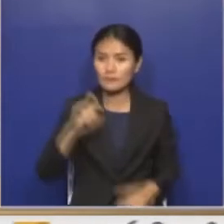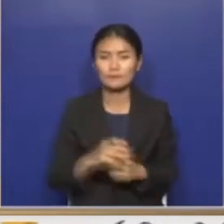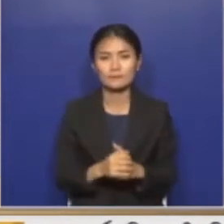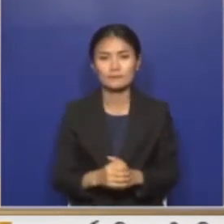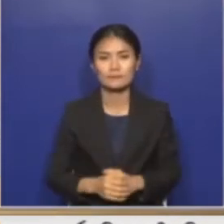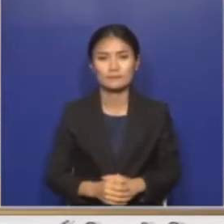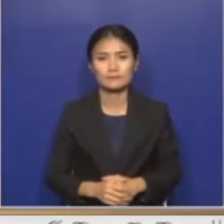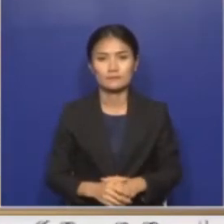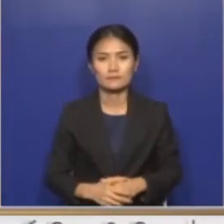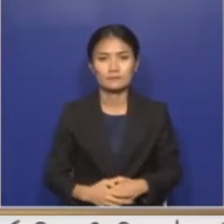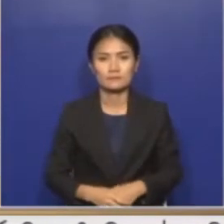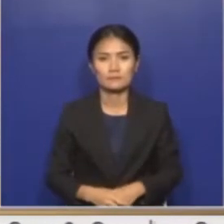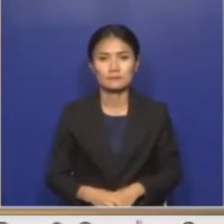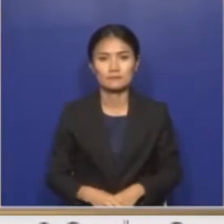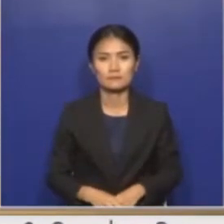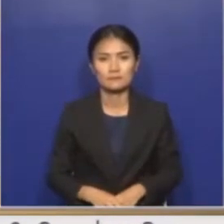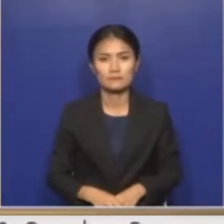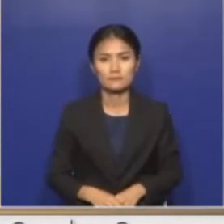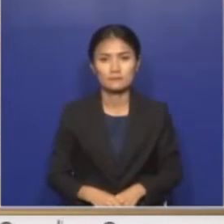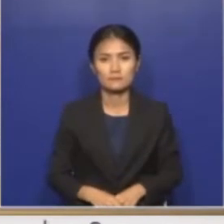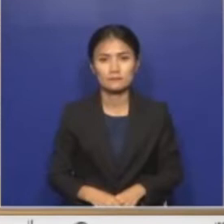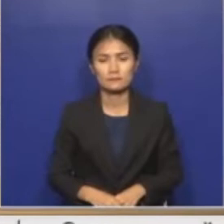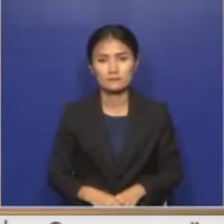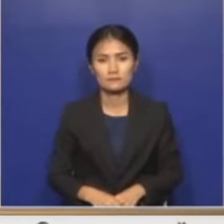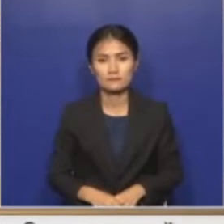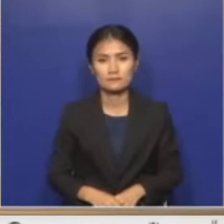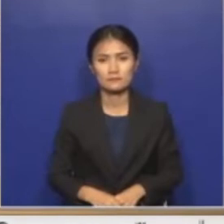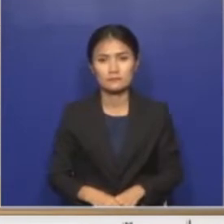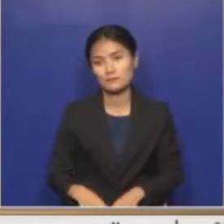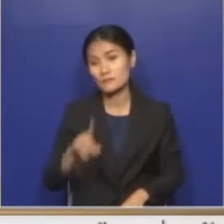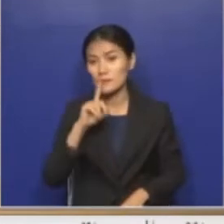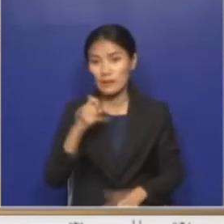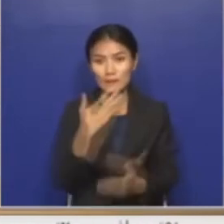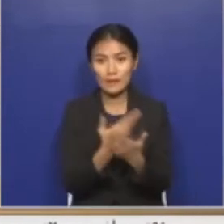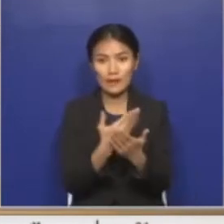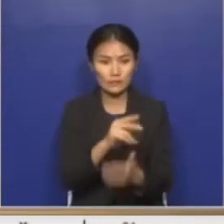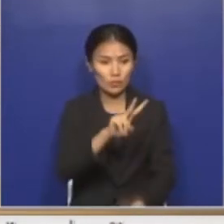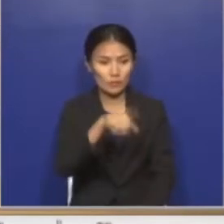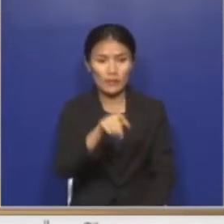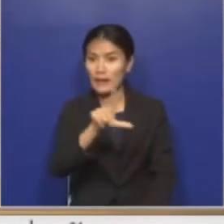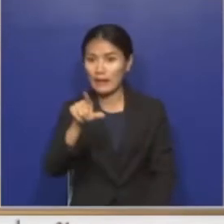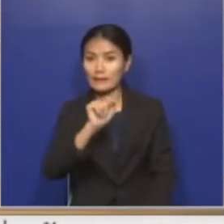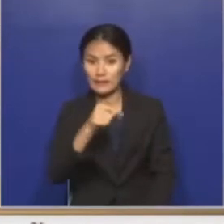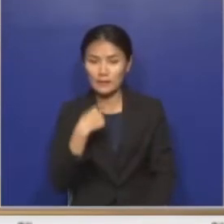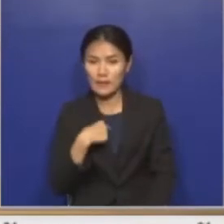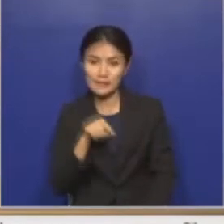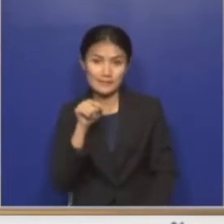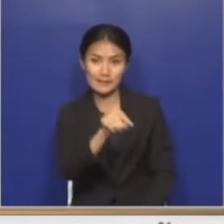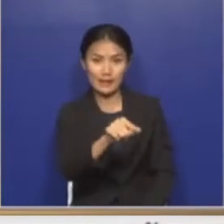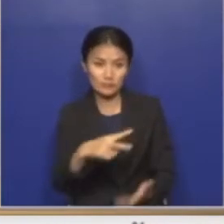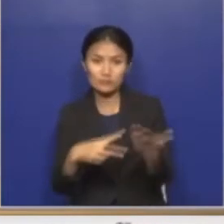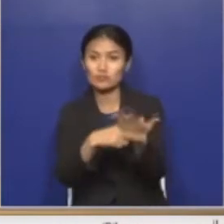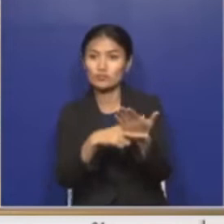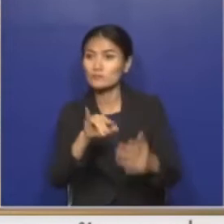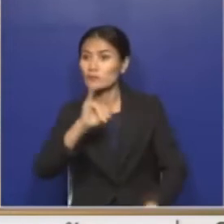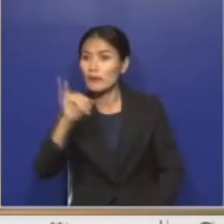เนี่ยก็จะตามเงินก้อนนี้สองพันล้านเนี่ยท่านยับยั้งยังไงก็มีคือความคืบหน้ายังไง